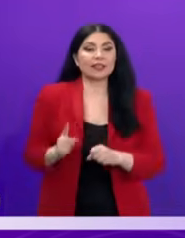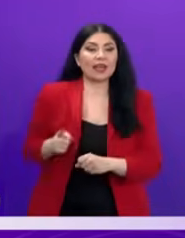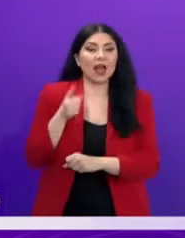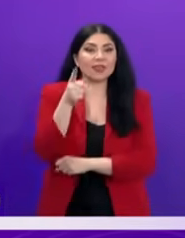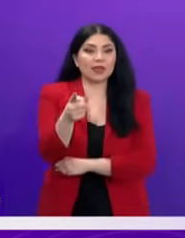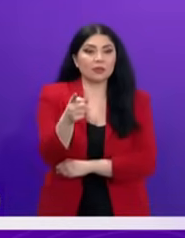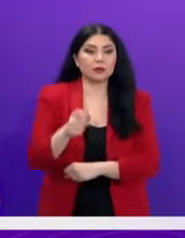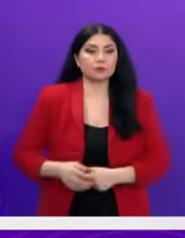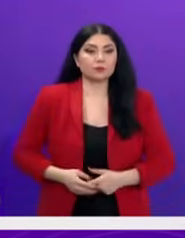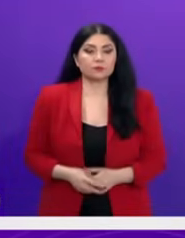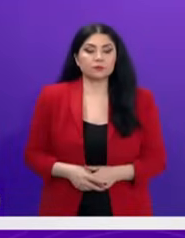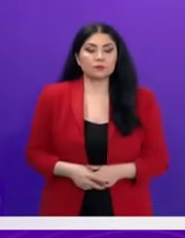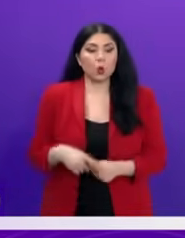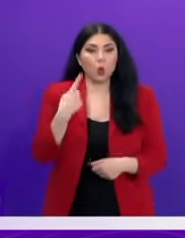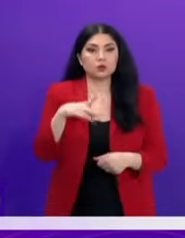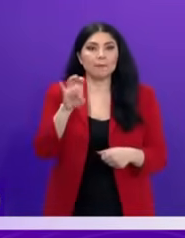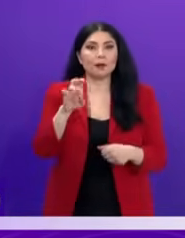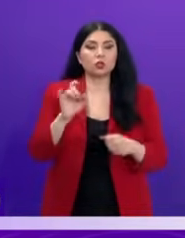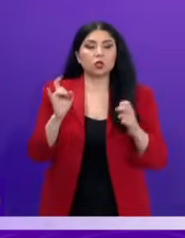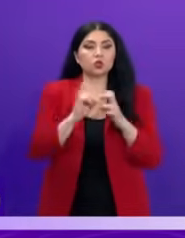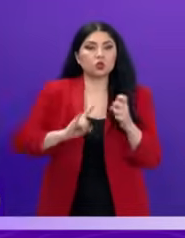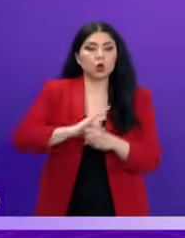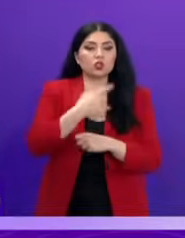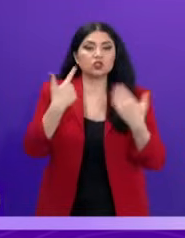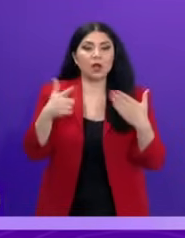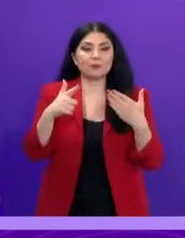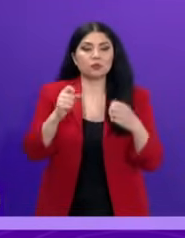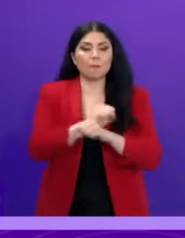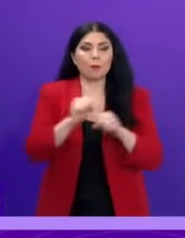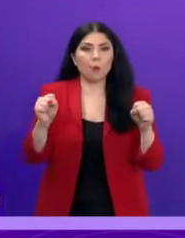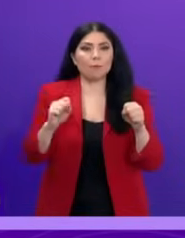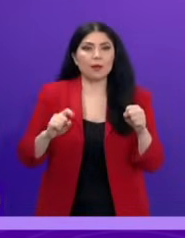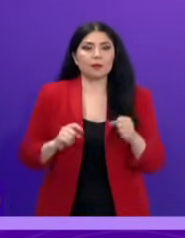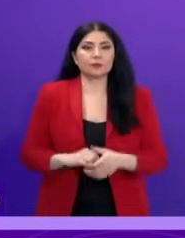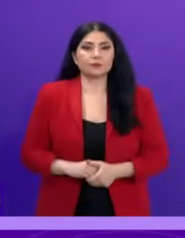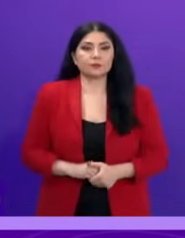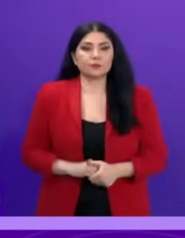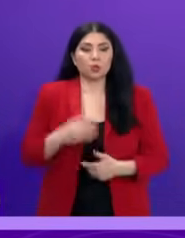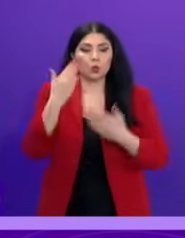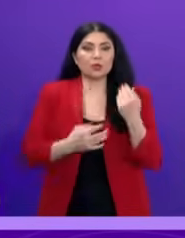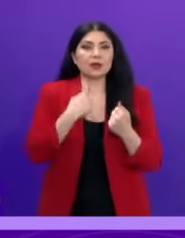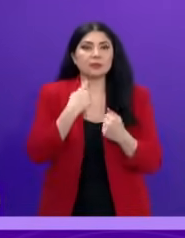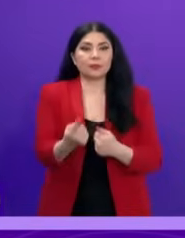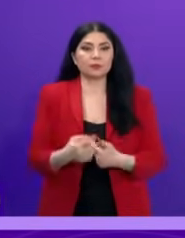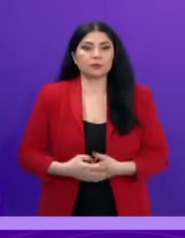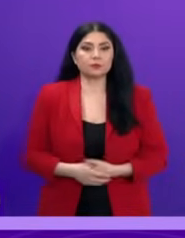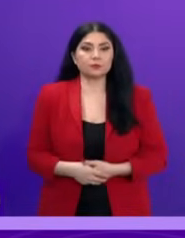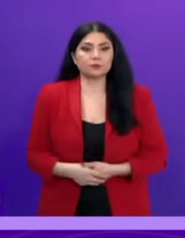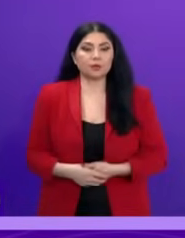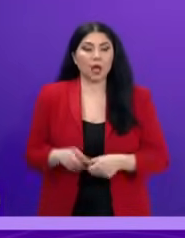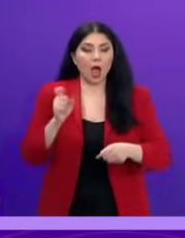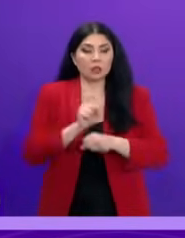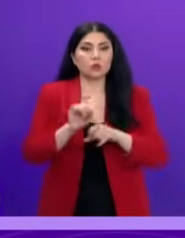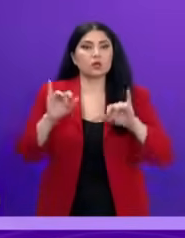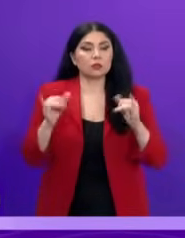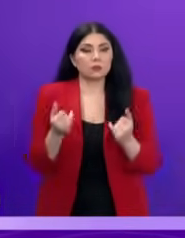rachete, 142 de drone și 700 de bombe aeriene ghidate în ultima săptămână. Atacuri au avut